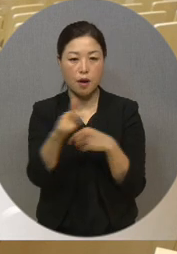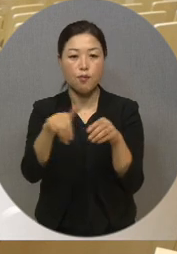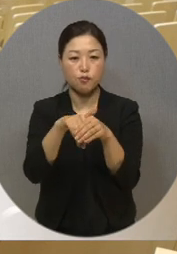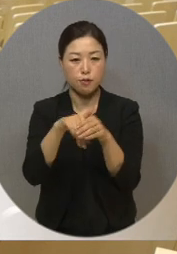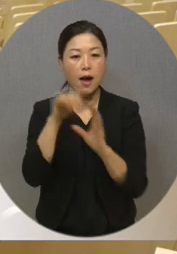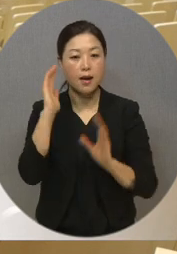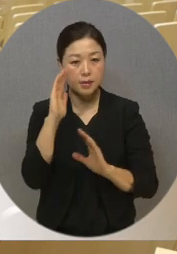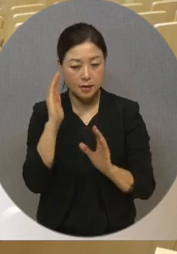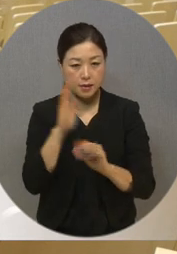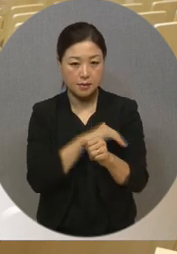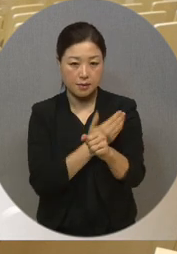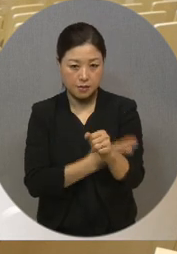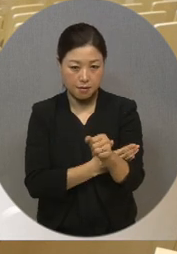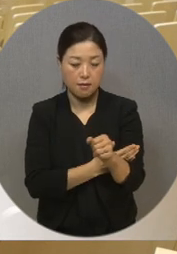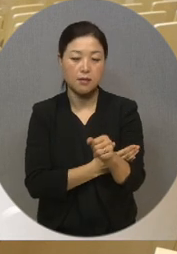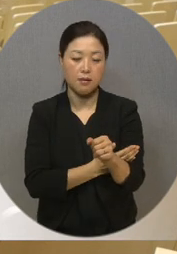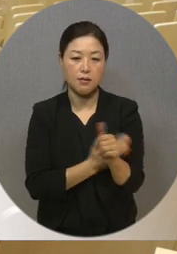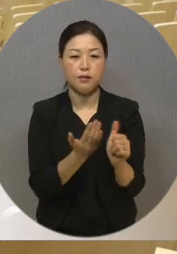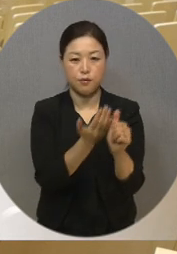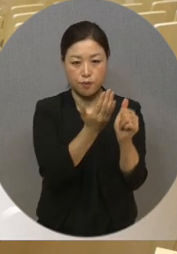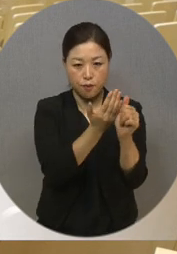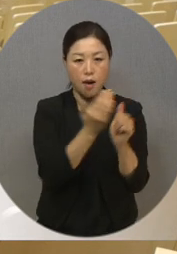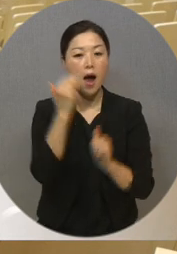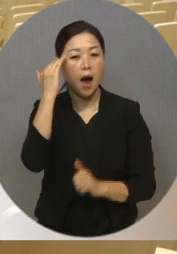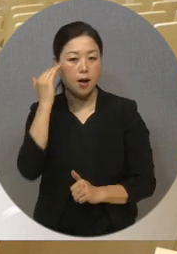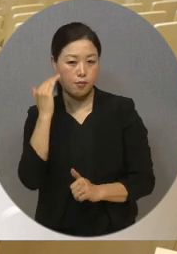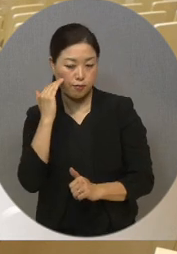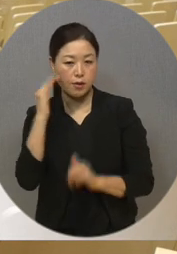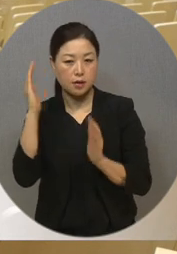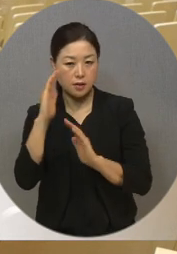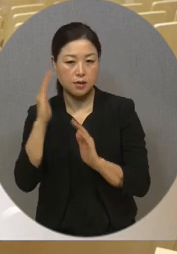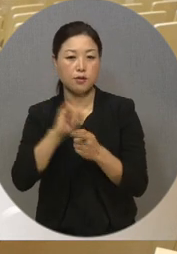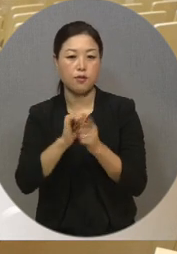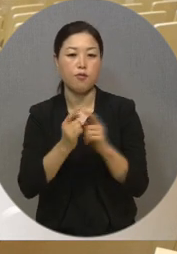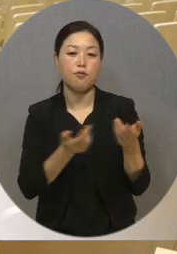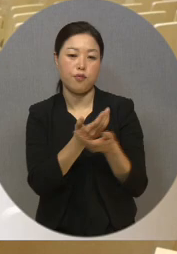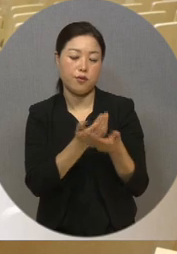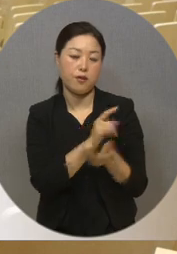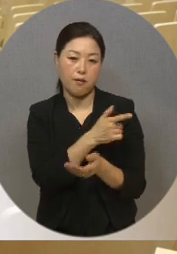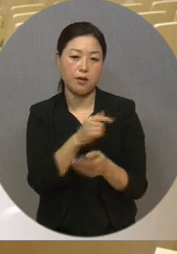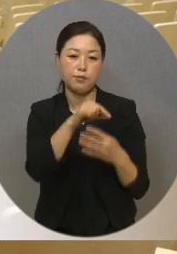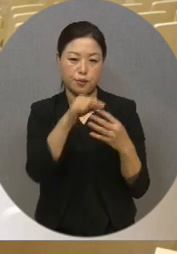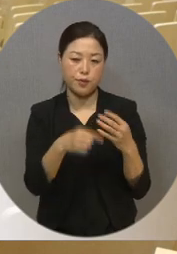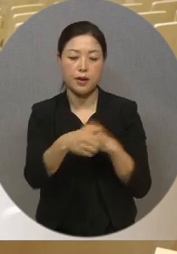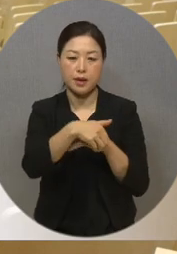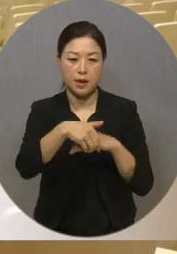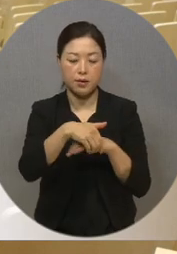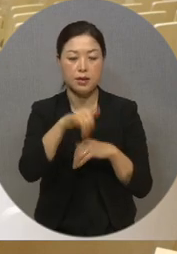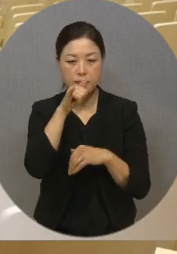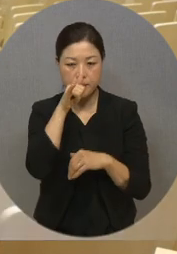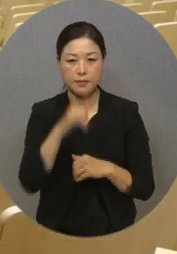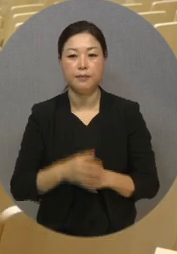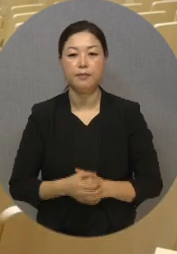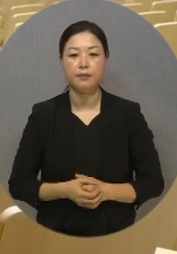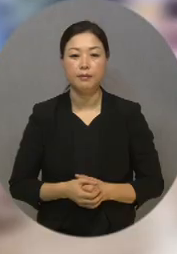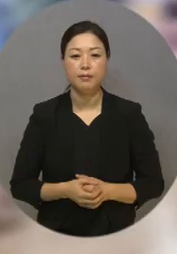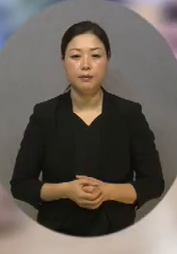다문화 학생들의 역량 강화 그리고 또 한국 학생들과의 교류 이런 여러 가지 프로그램들을 계획하고